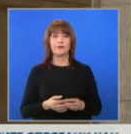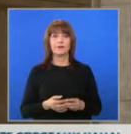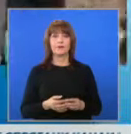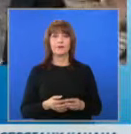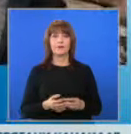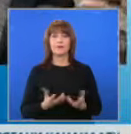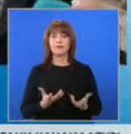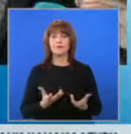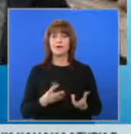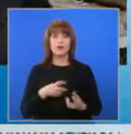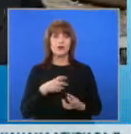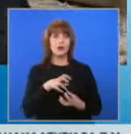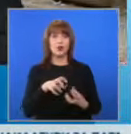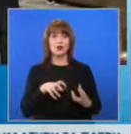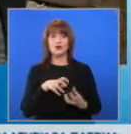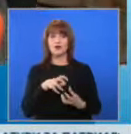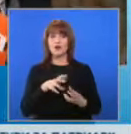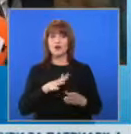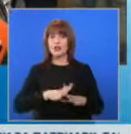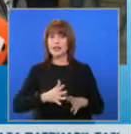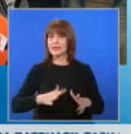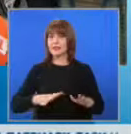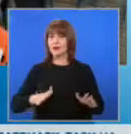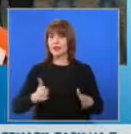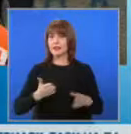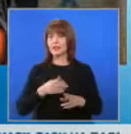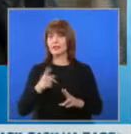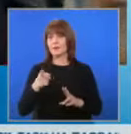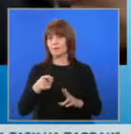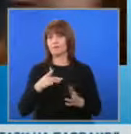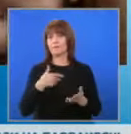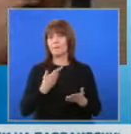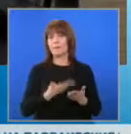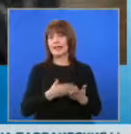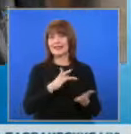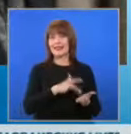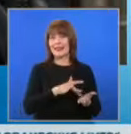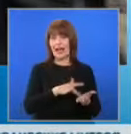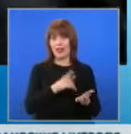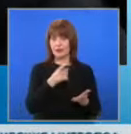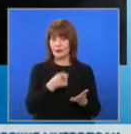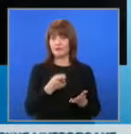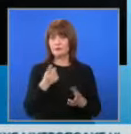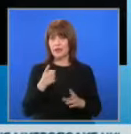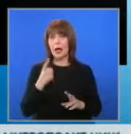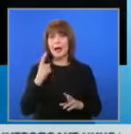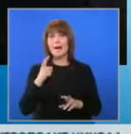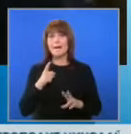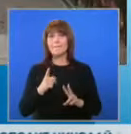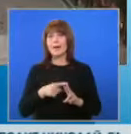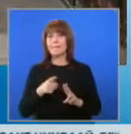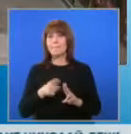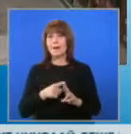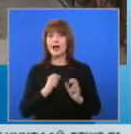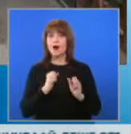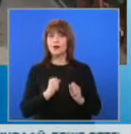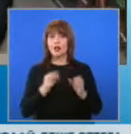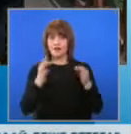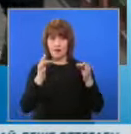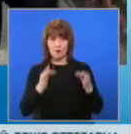Да, сложна ситуация тук в централата на Продължаваме промяната, Демократична България. Очакваме и официален коментар в